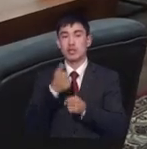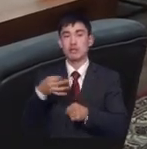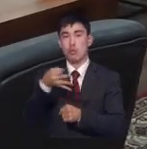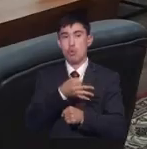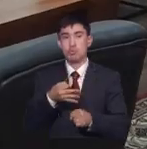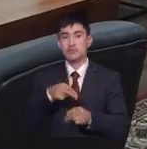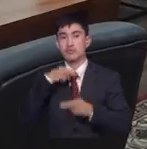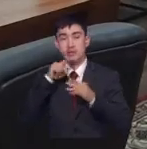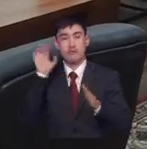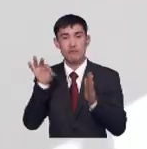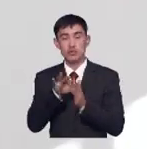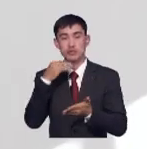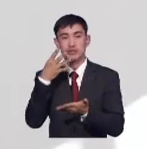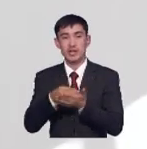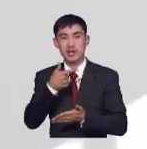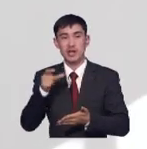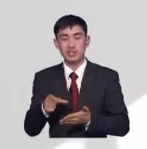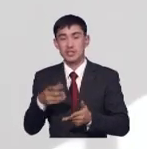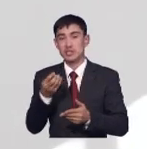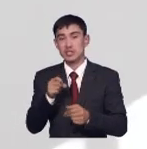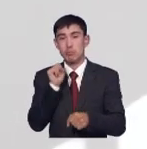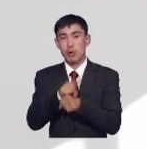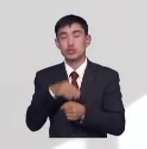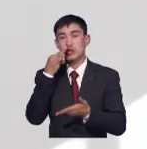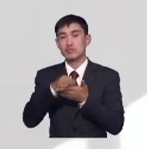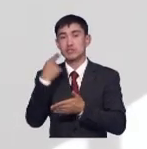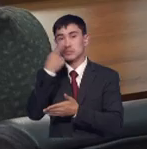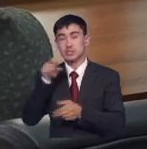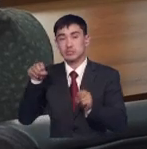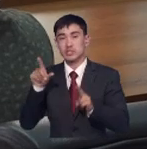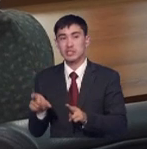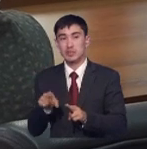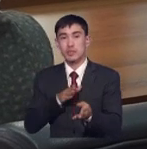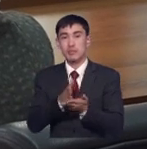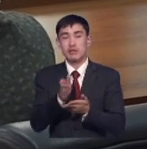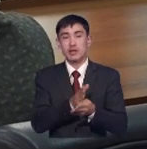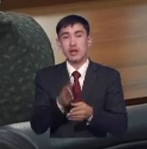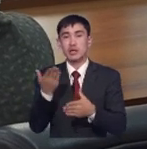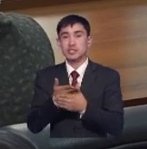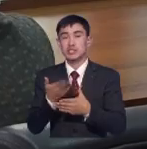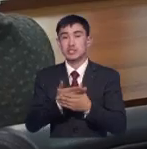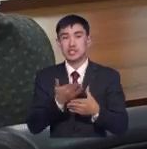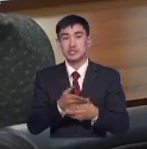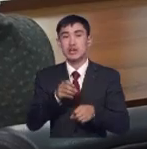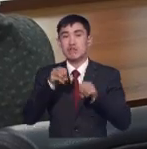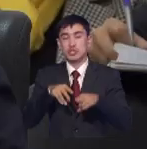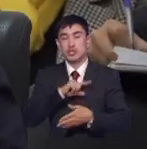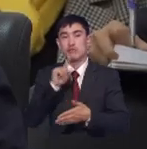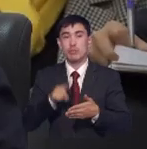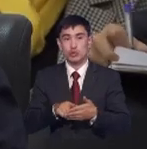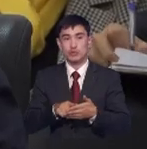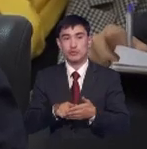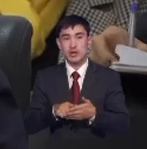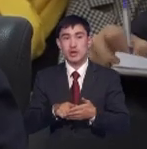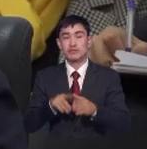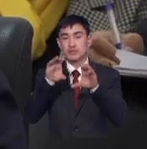области внимательно выслушал всех граждан а также поручил ответственным специалистам отрасли оказать содействие в решении этих вопросов